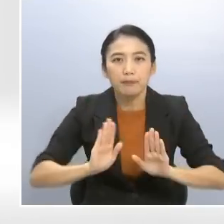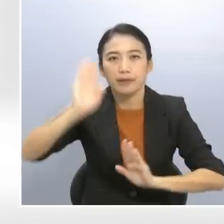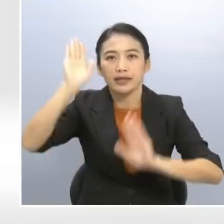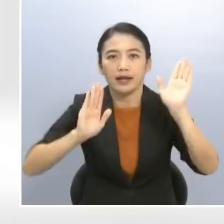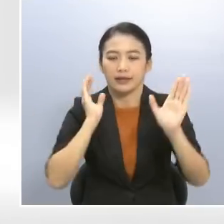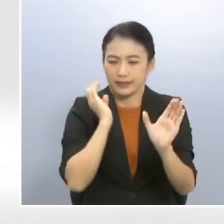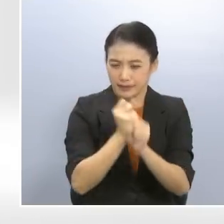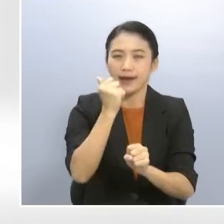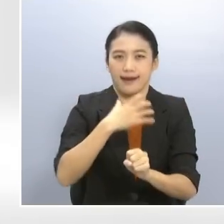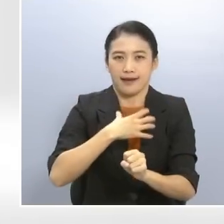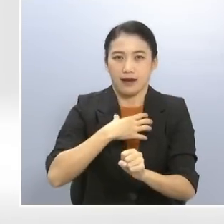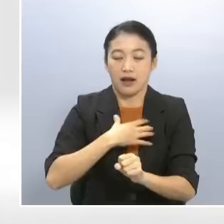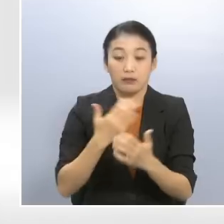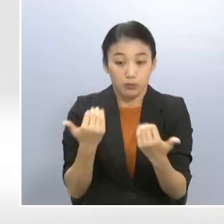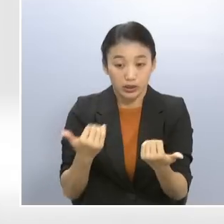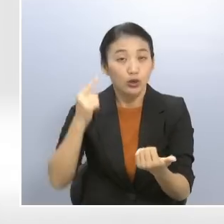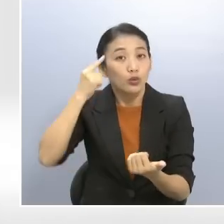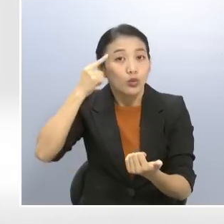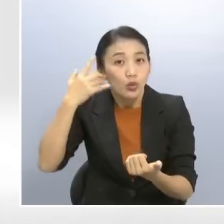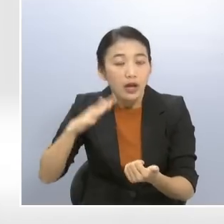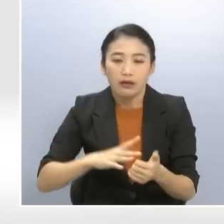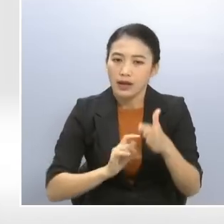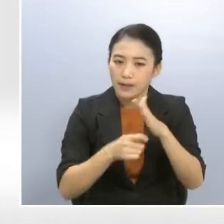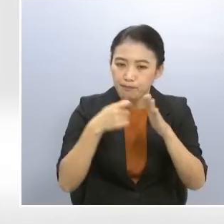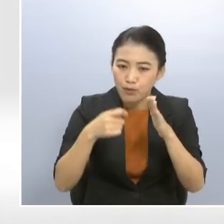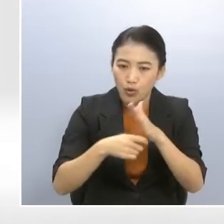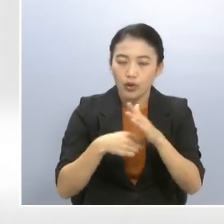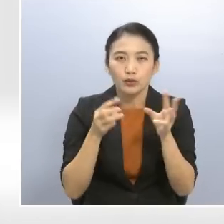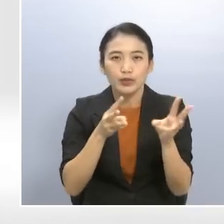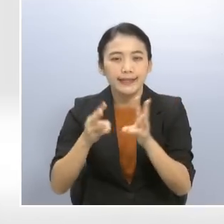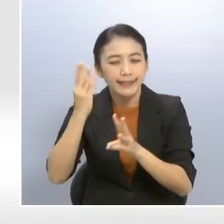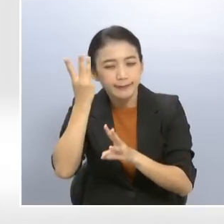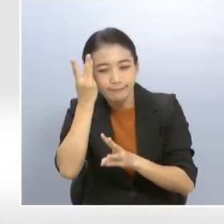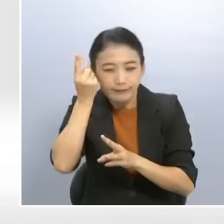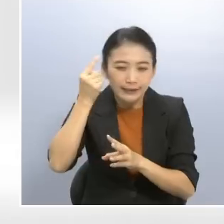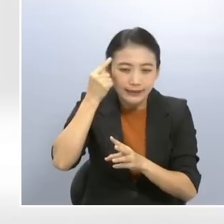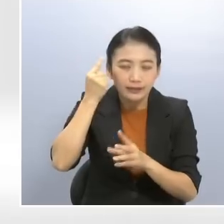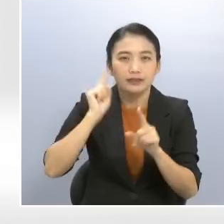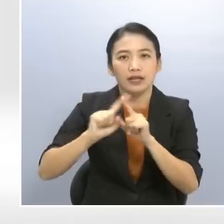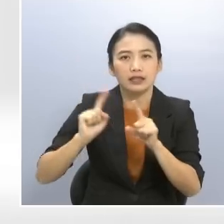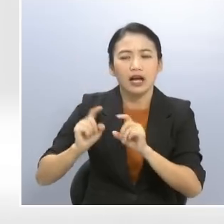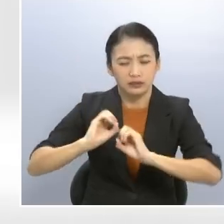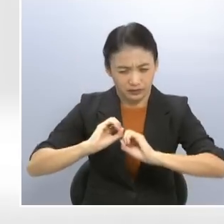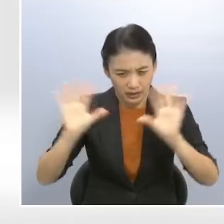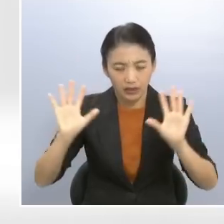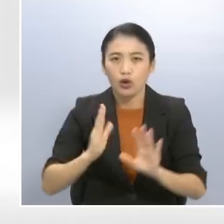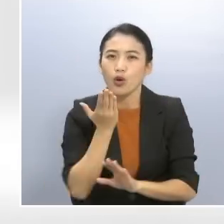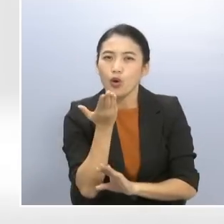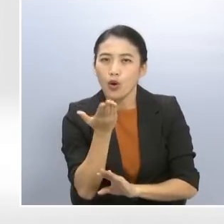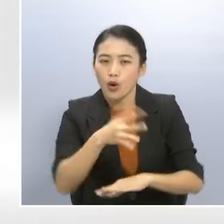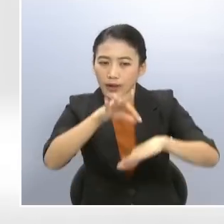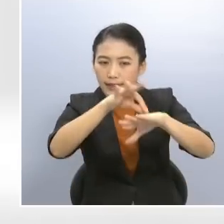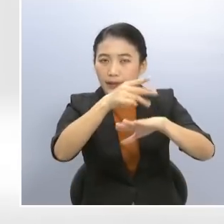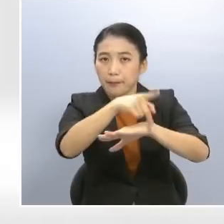คิดหลักการเหตุผลของทุกฝ่ายชัดเจนแจ่มแจ้งในประเด็นนี้กันแล้วดังนั้นผมขอให้เรื่องตำแหน่งประธานสภ